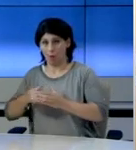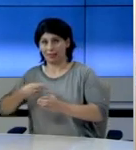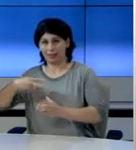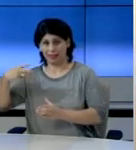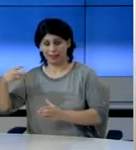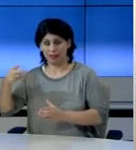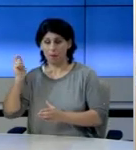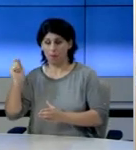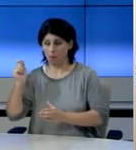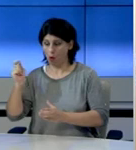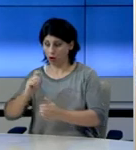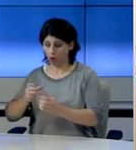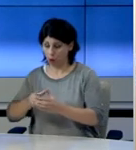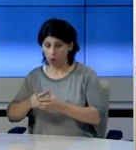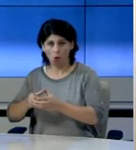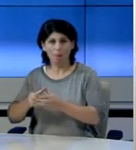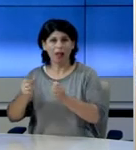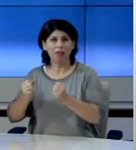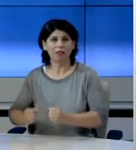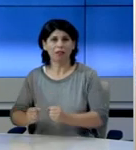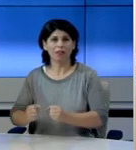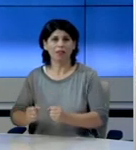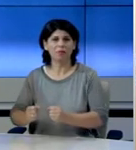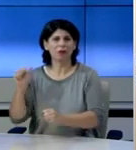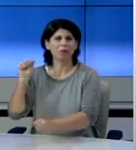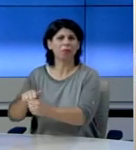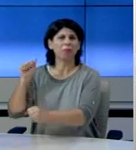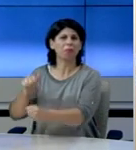πολιτική δύναμη θεσμικού αναλφαβητισμού